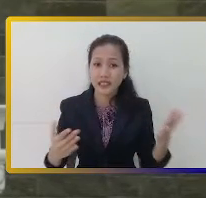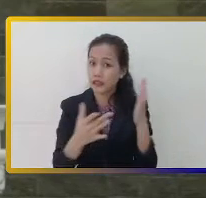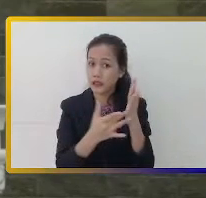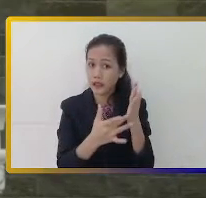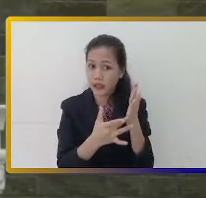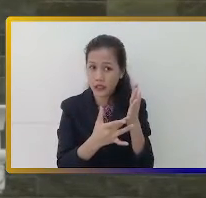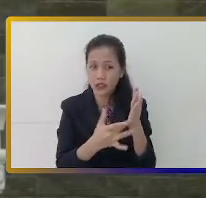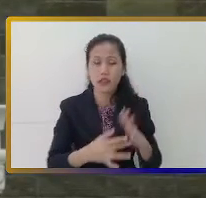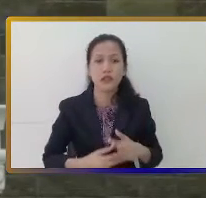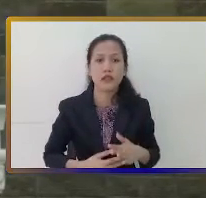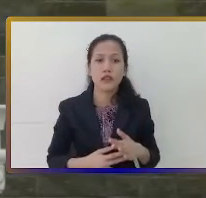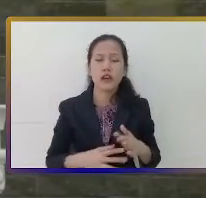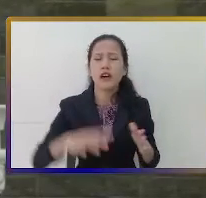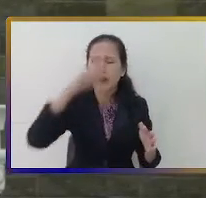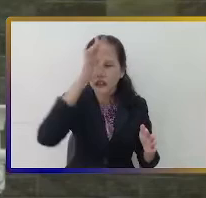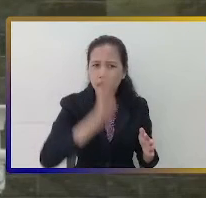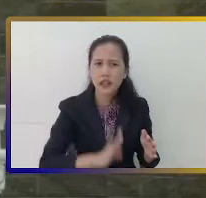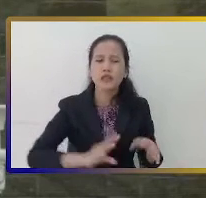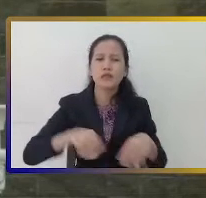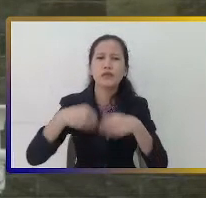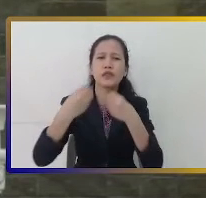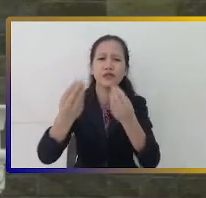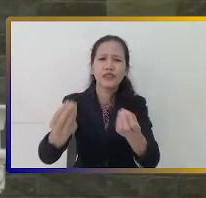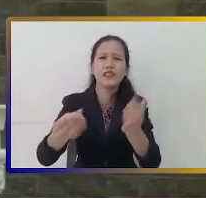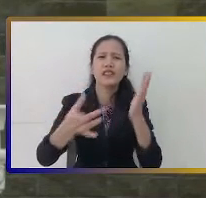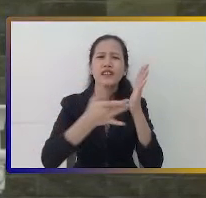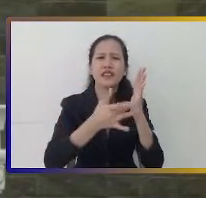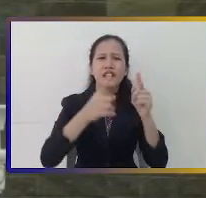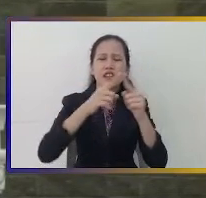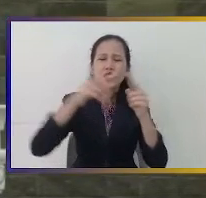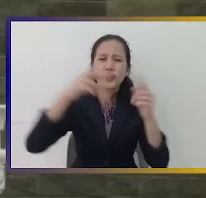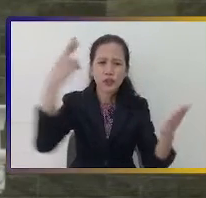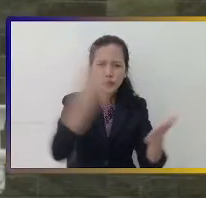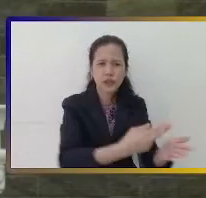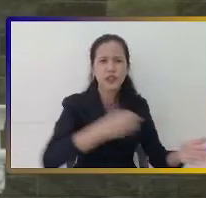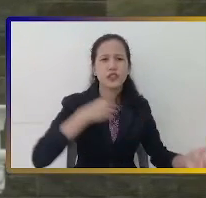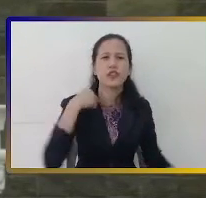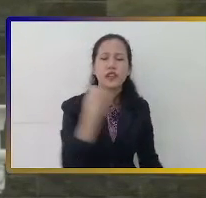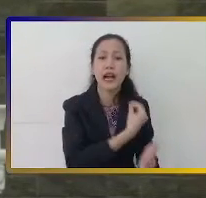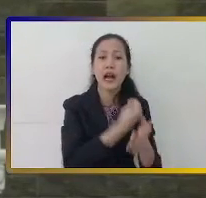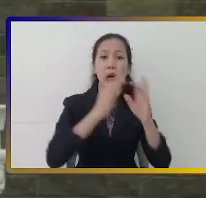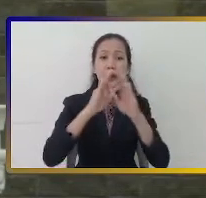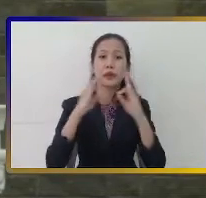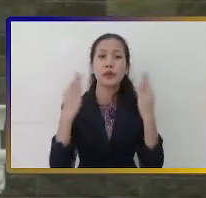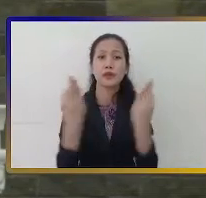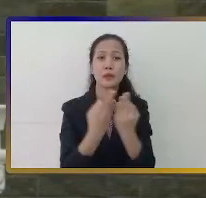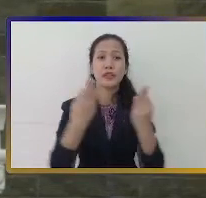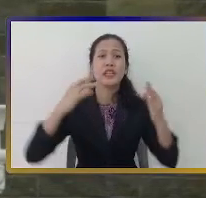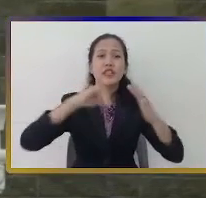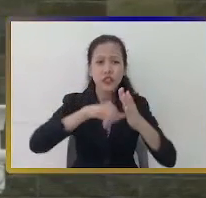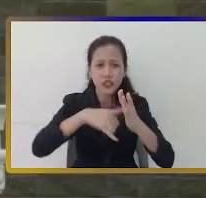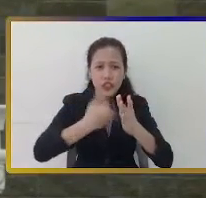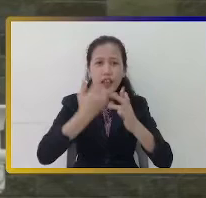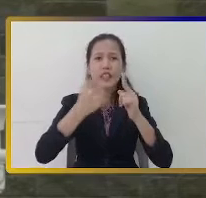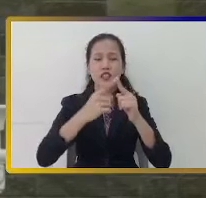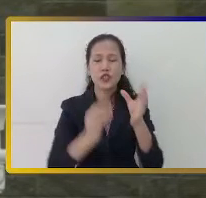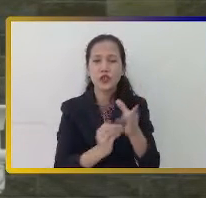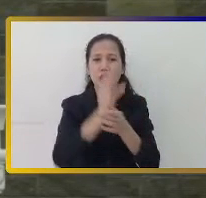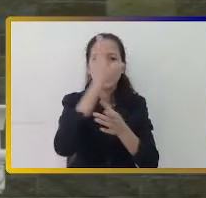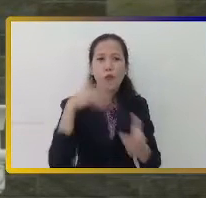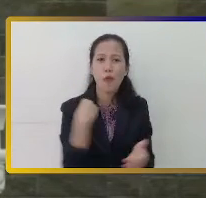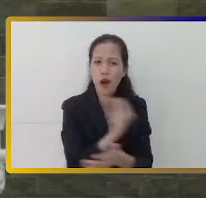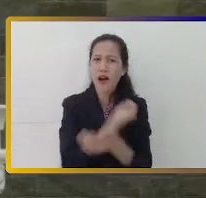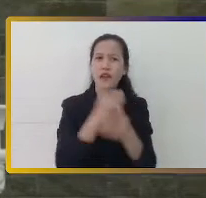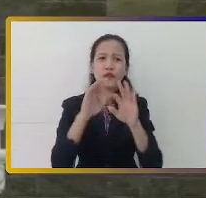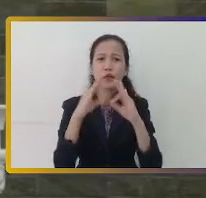equipments sa simbahan para lang maabot yung families po natin. Para lumago yung family po natin,